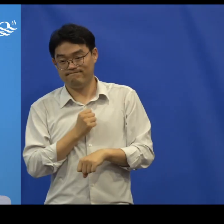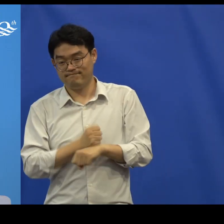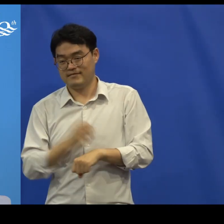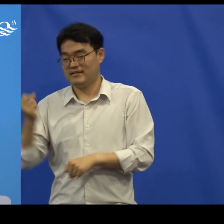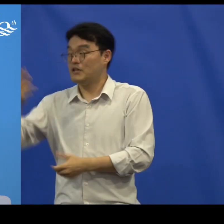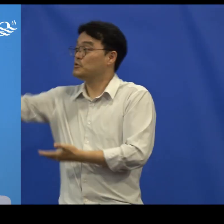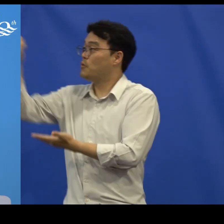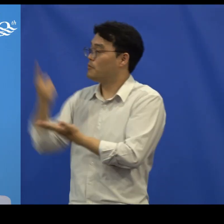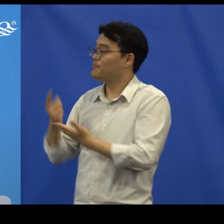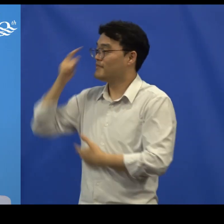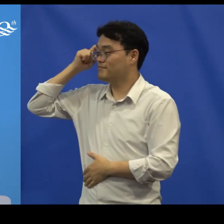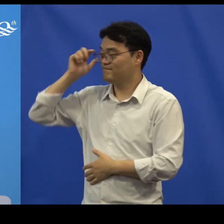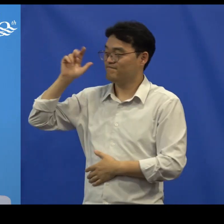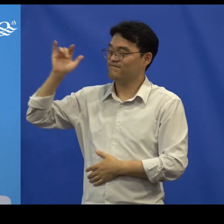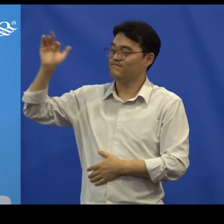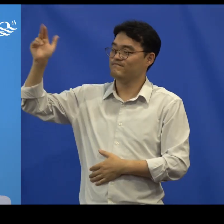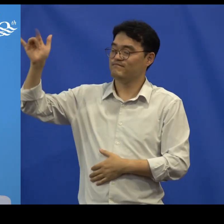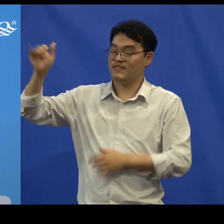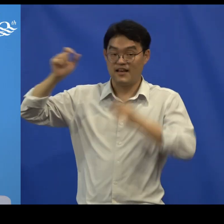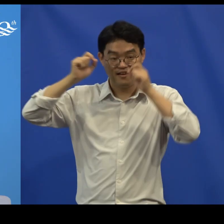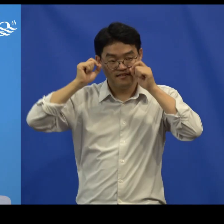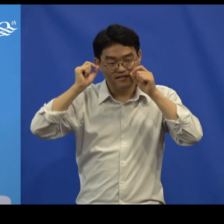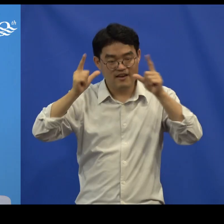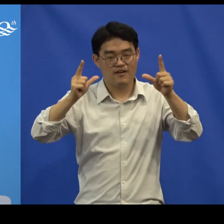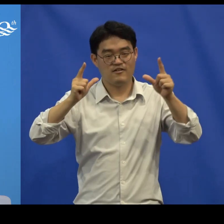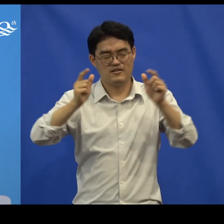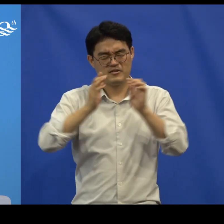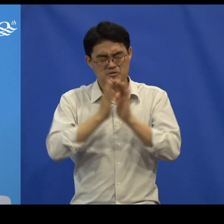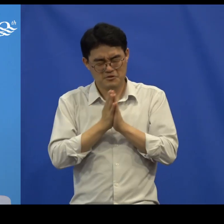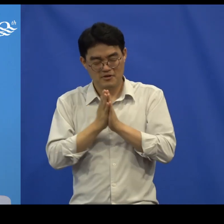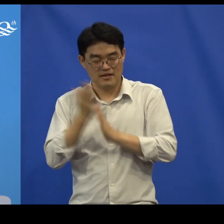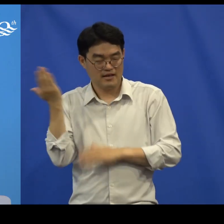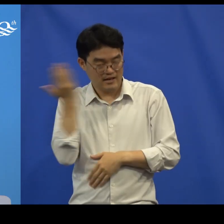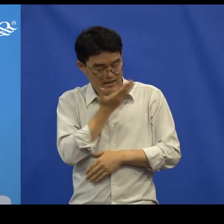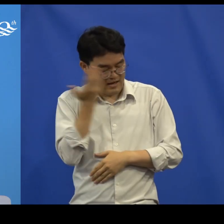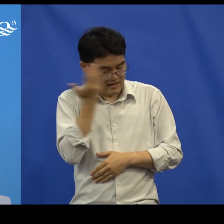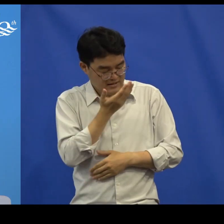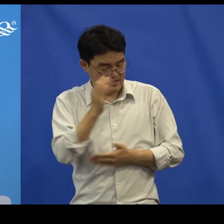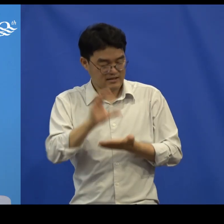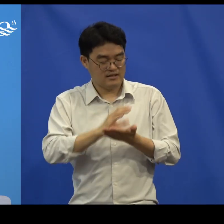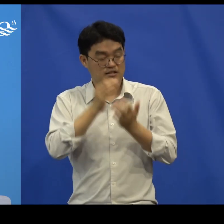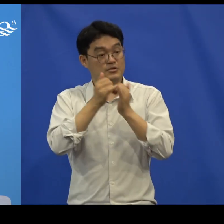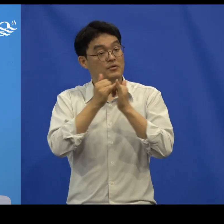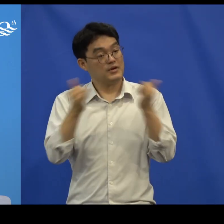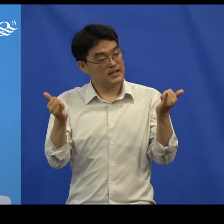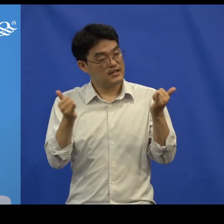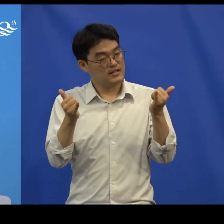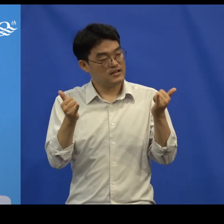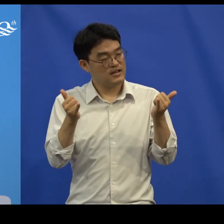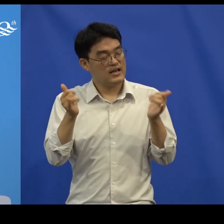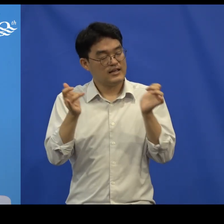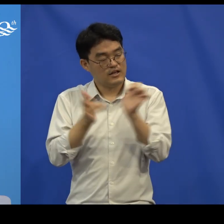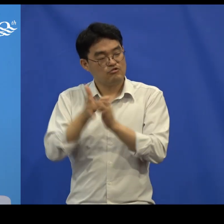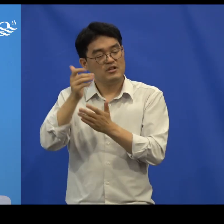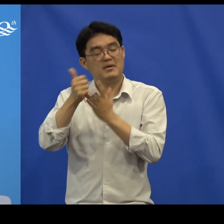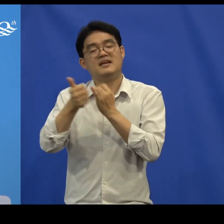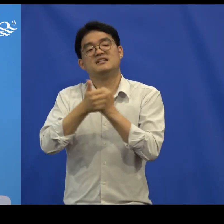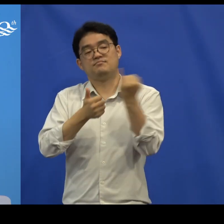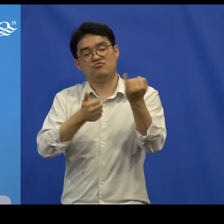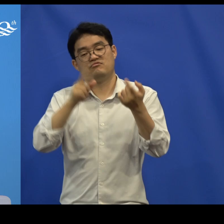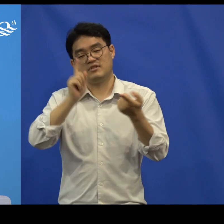그리스도를 사모하고 깨어 순결한 그리스도인으로 신부로 살아가는, 그분 오실